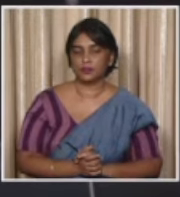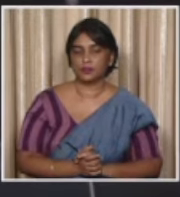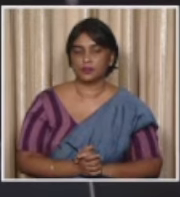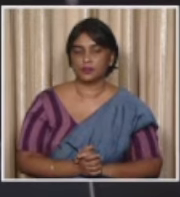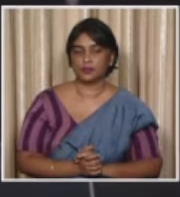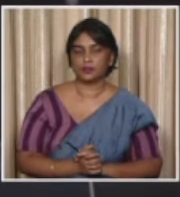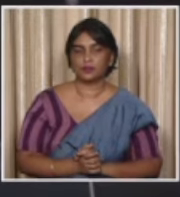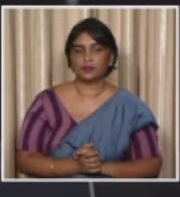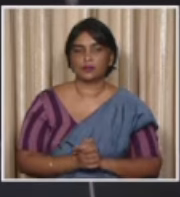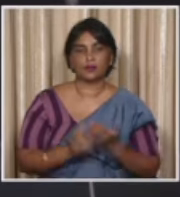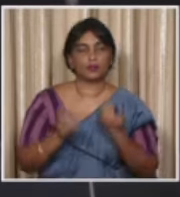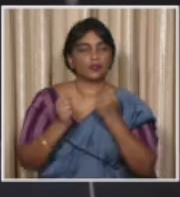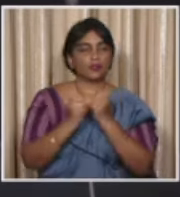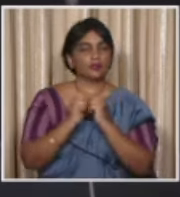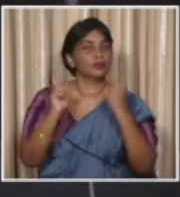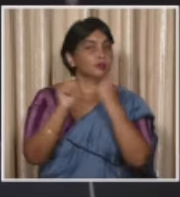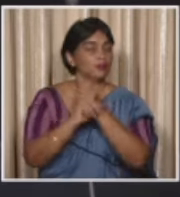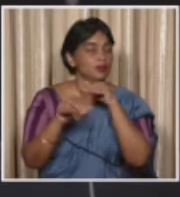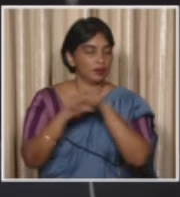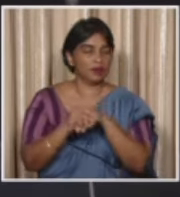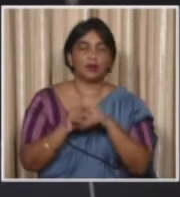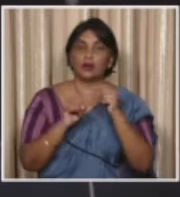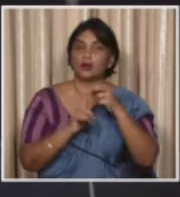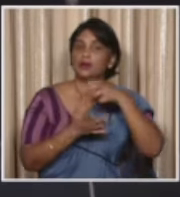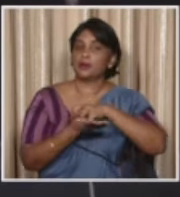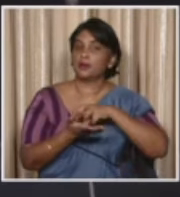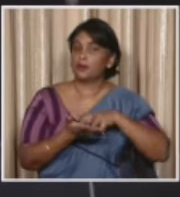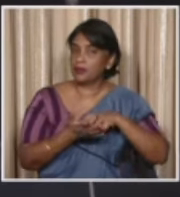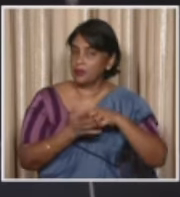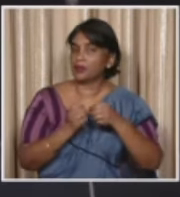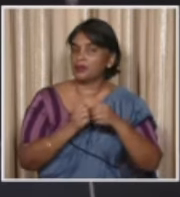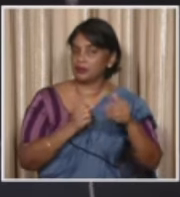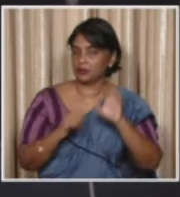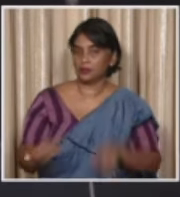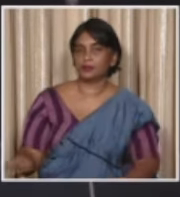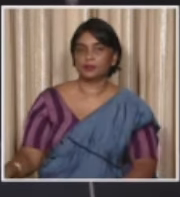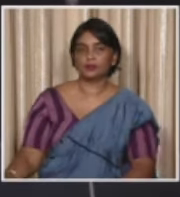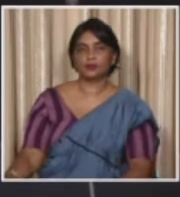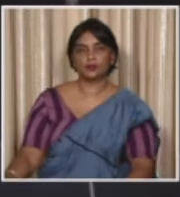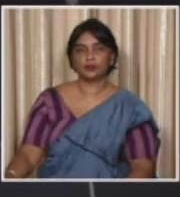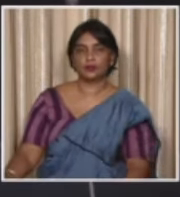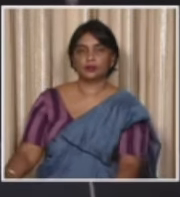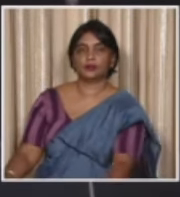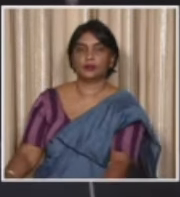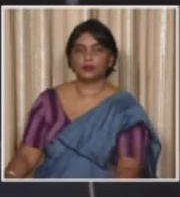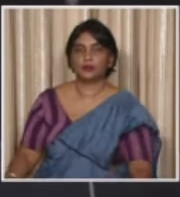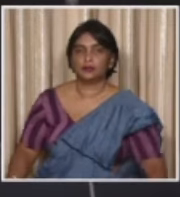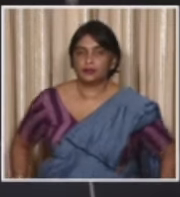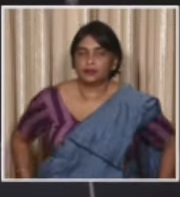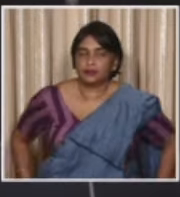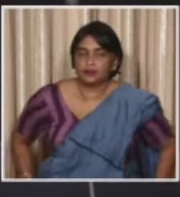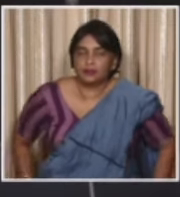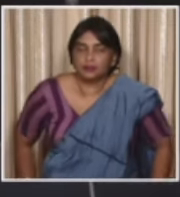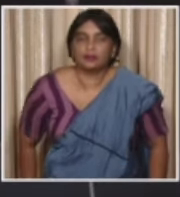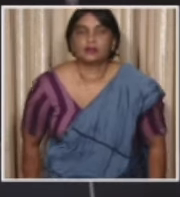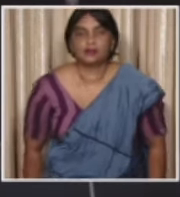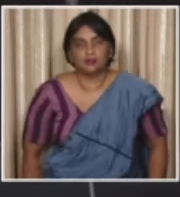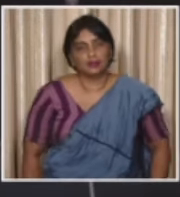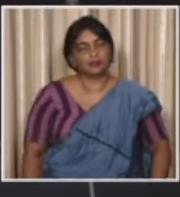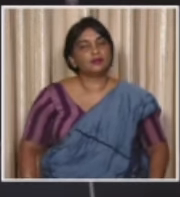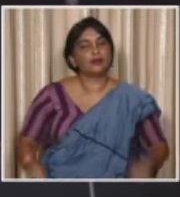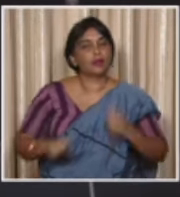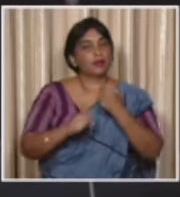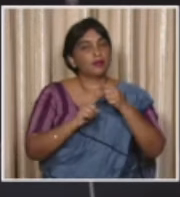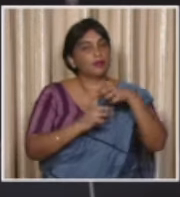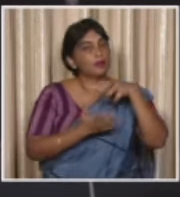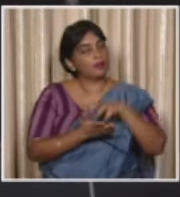ලට අන්තර්ග්‍රහණ ගැටලු මේවා පළාත් සභාවලින් අතර වෙන්නේ. පළාත් සභා දෙකක් අතර අන්තර්ග්‍රහණය තියෙනවා. එක පළාත් රාජ්‍ය සේවකෙන්